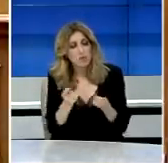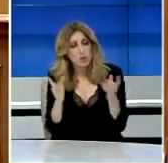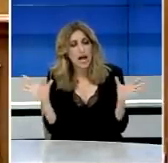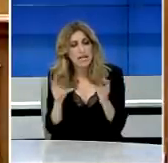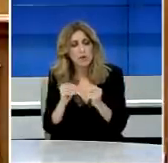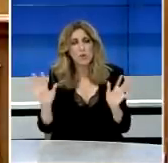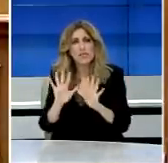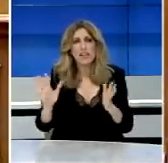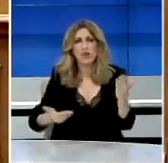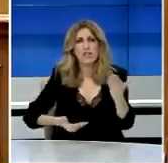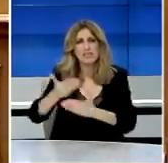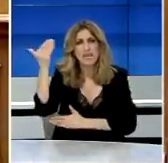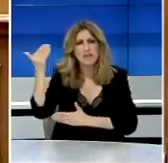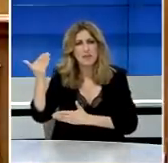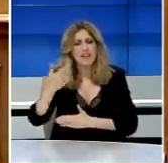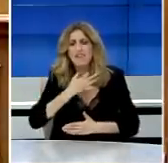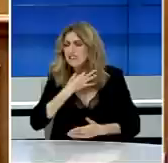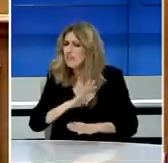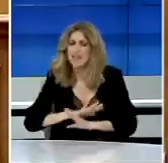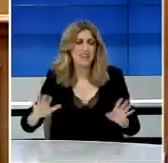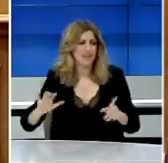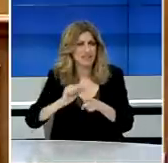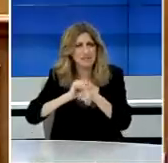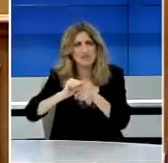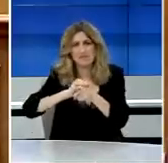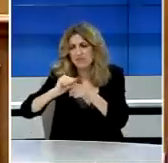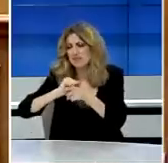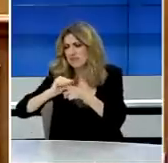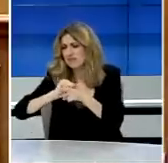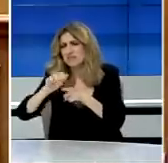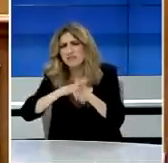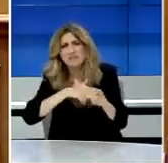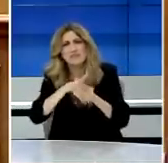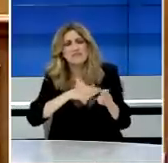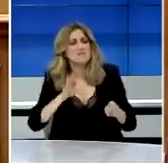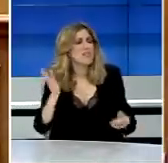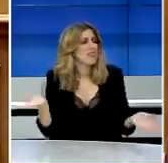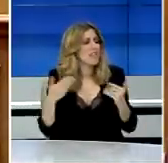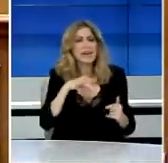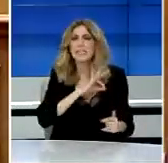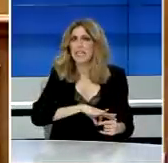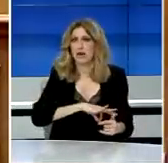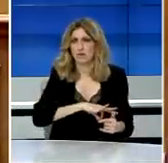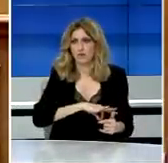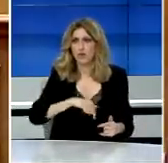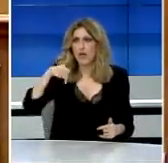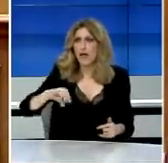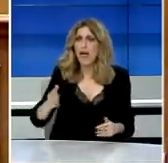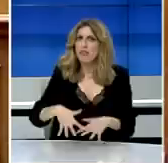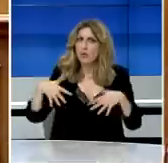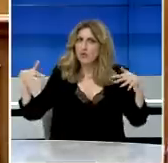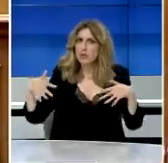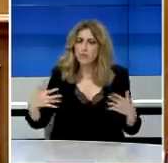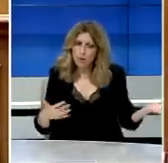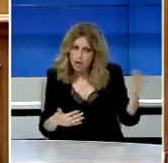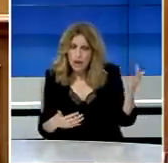αξίζει. Γιατί δεν φαίνεται στη Βουλή, εδώ, όχι μόνο τη λίστα όπου βγήκα μαργαριτάρια, πόσα δώσατε.